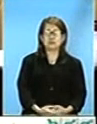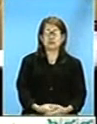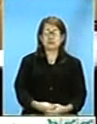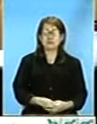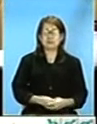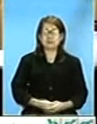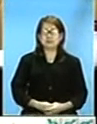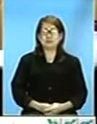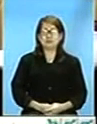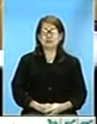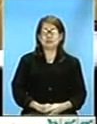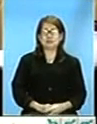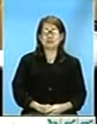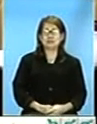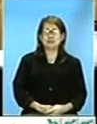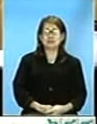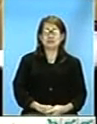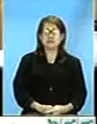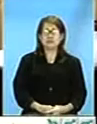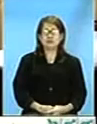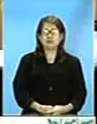์ทำงาน